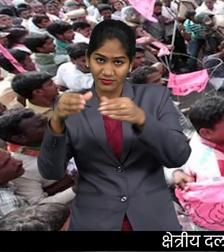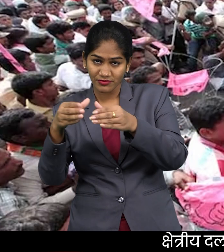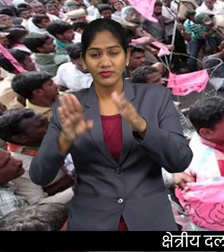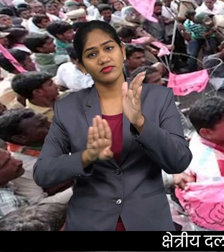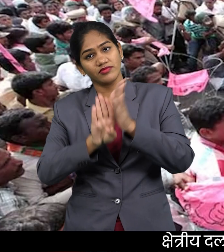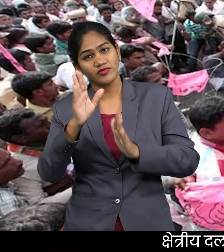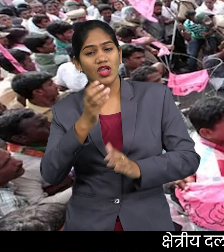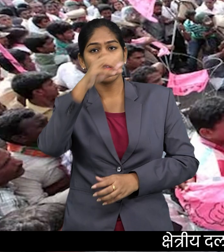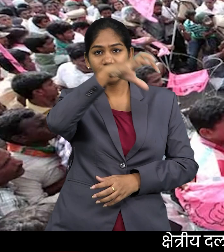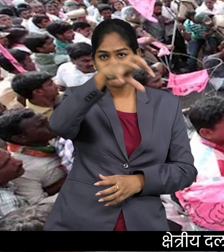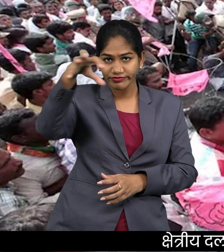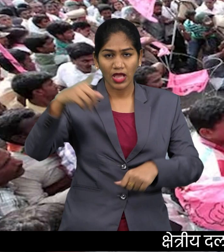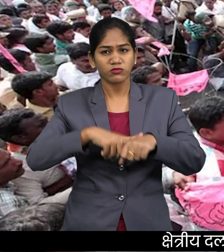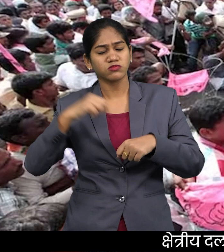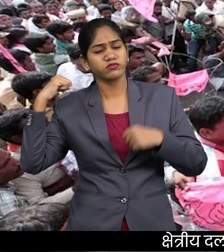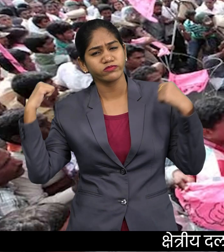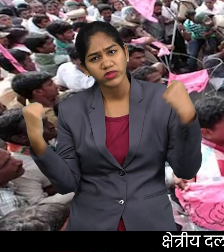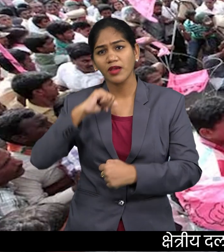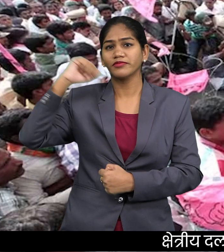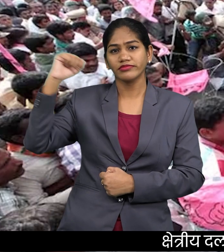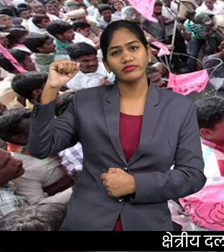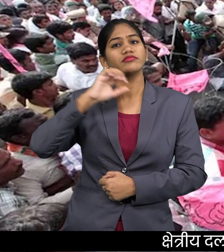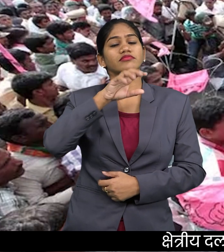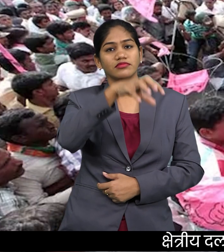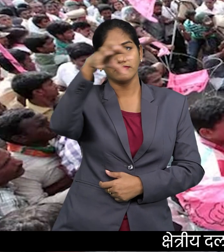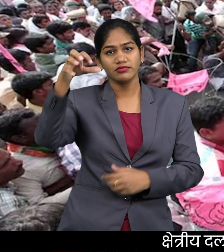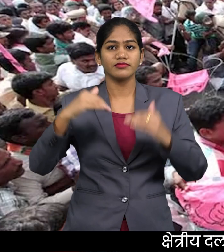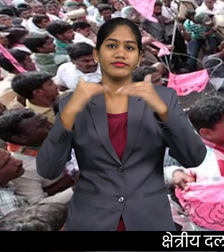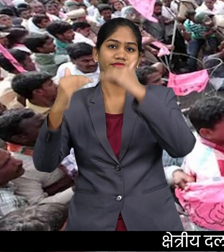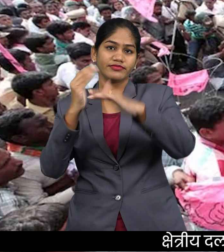दलों और क्षेत्रीय आंदोलनों का उदय,